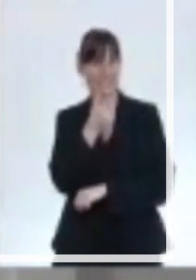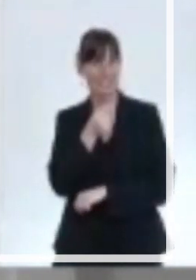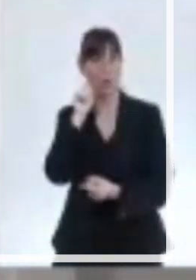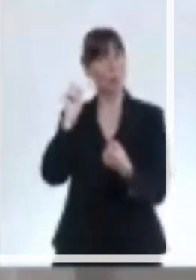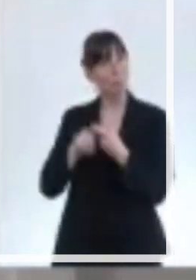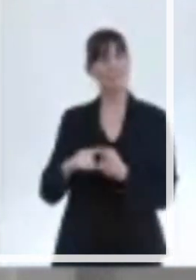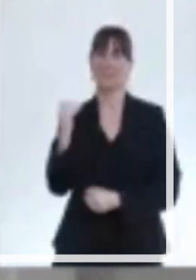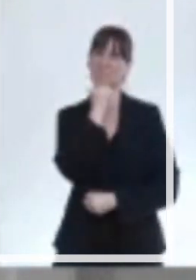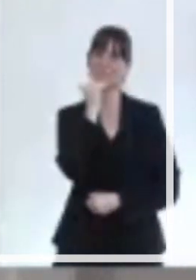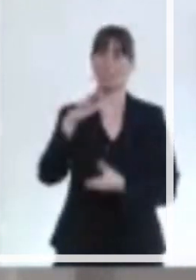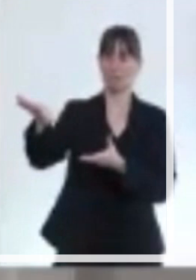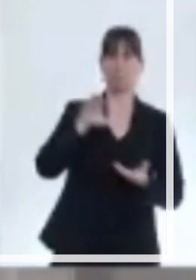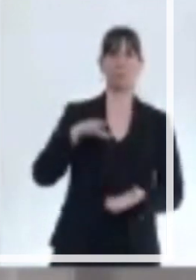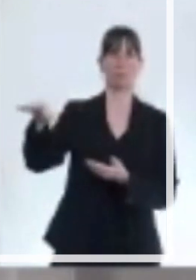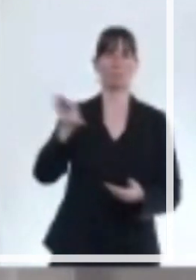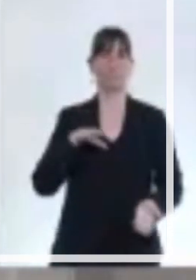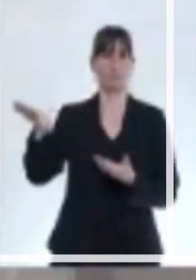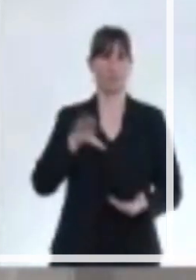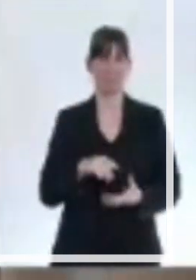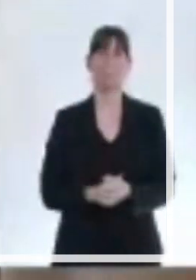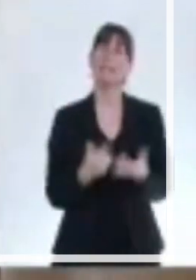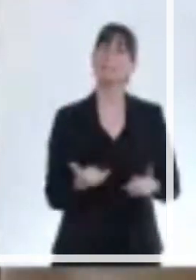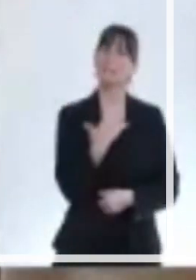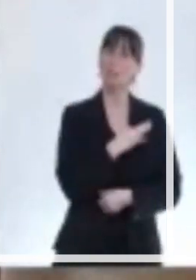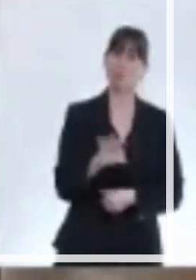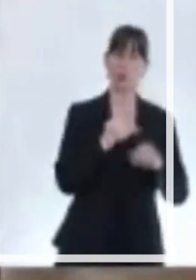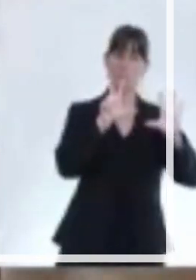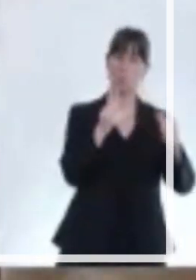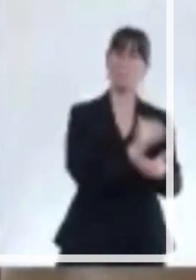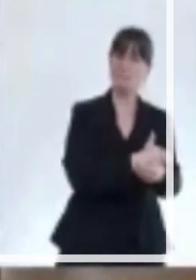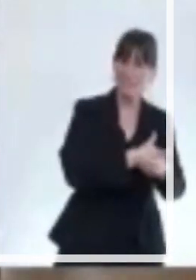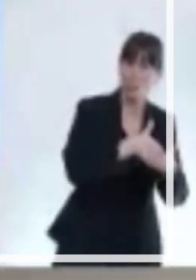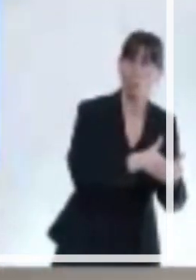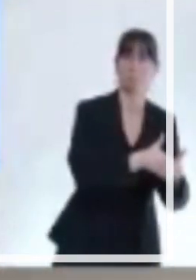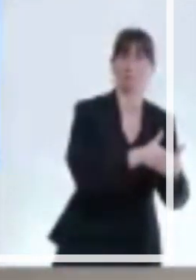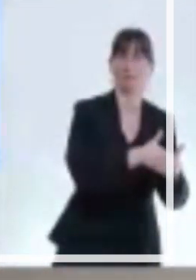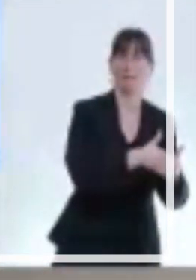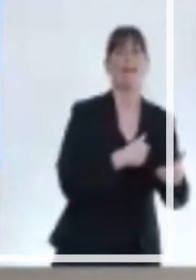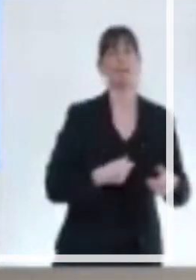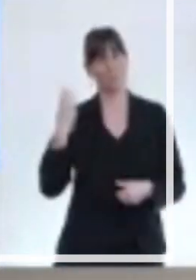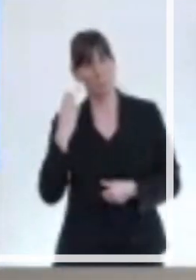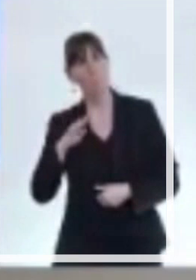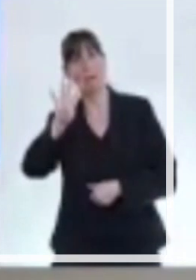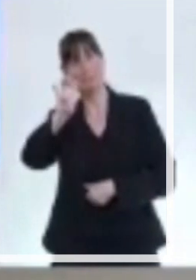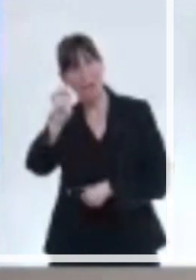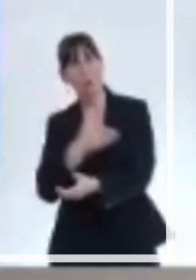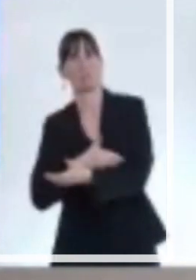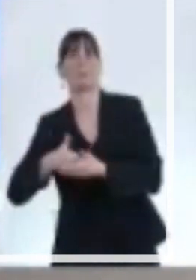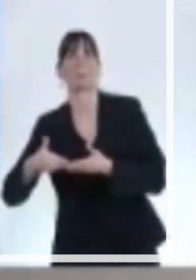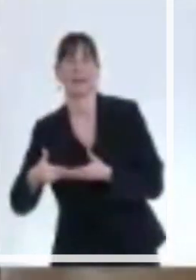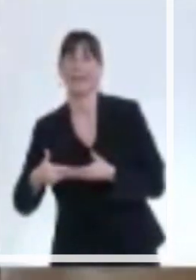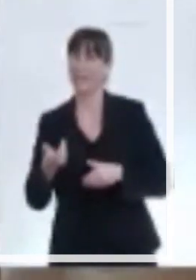territoire je vous le disais nous produisons 8 millions de masques par semaine nous en consommons 40 millions et vous savez que nous réserve ne sont pas